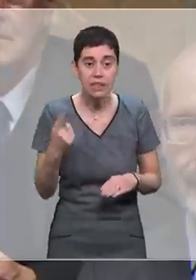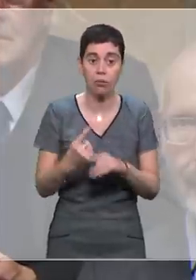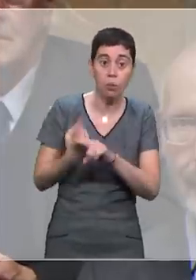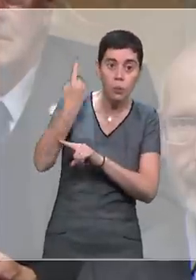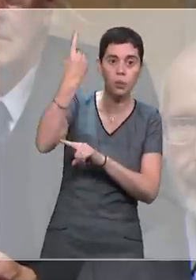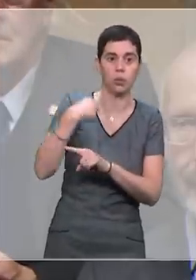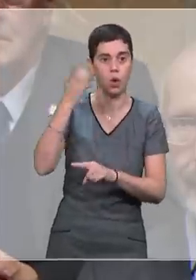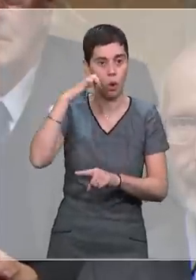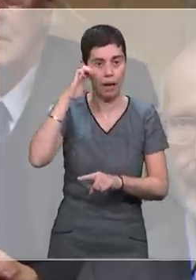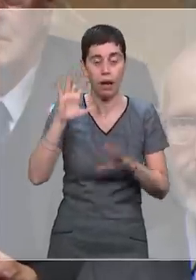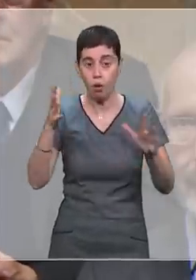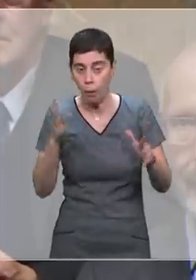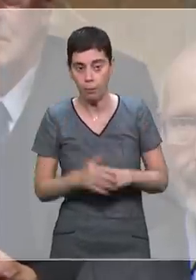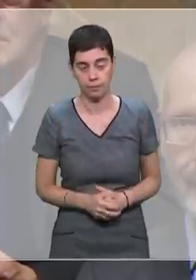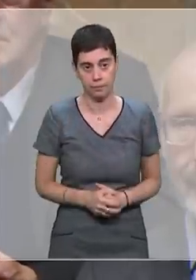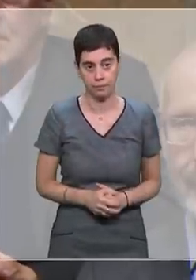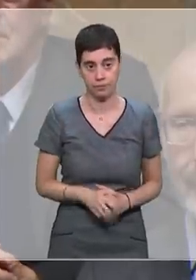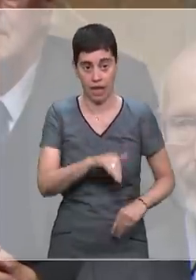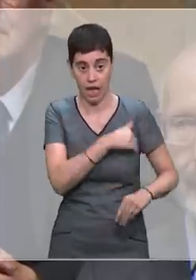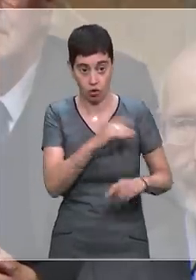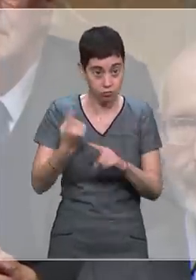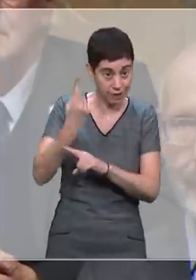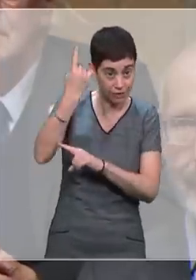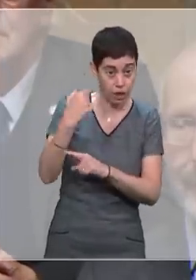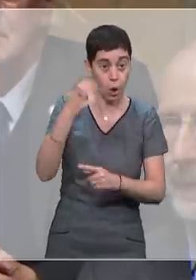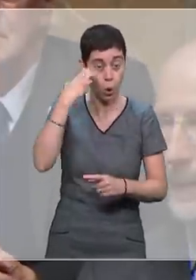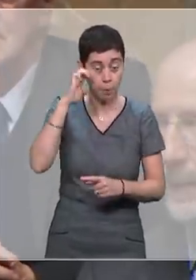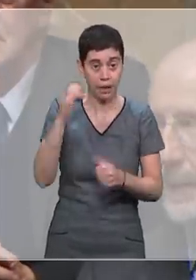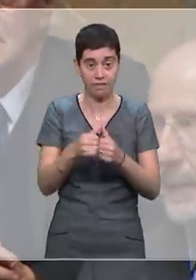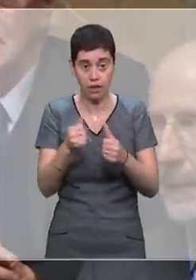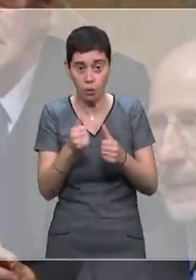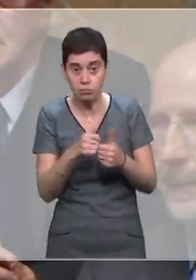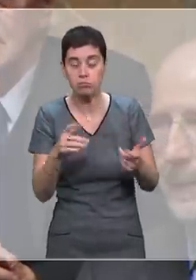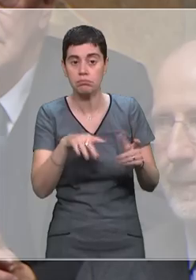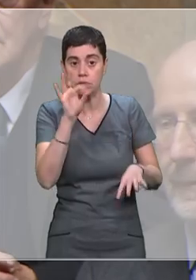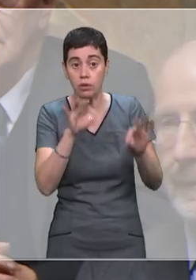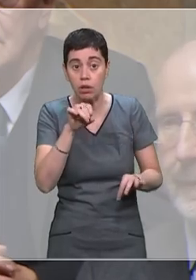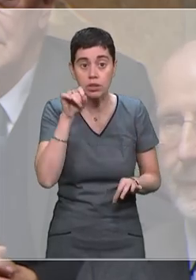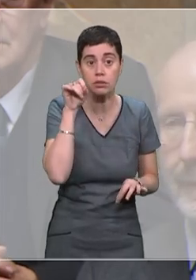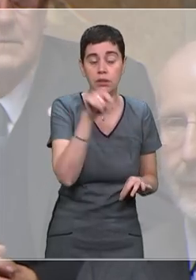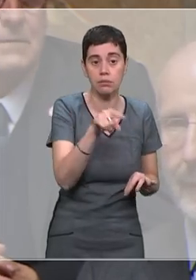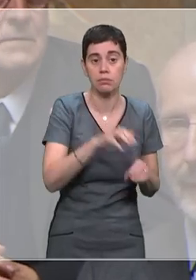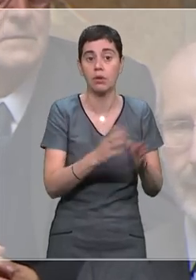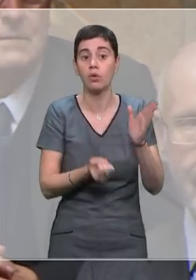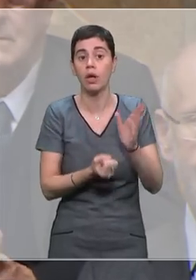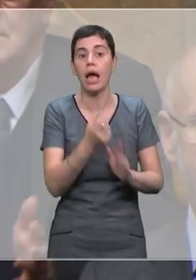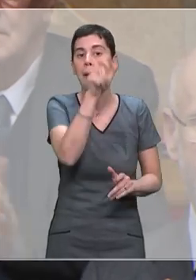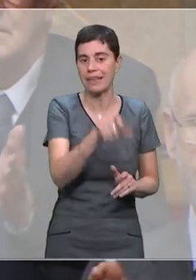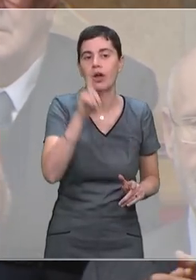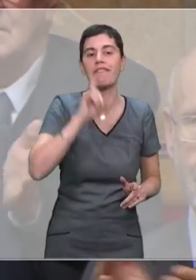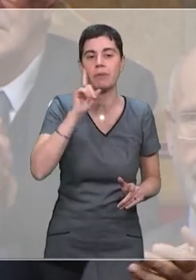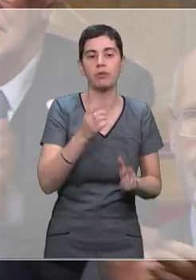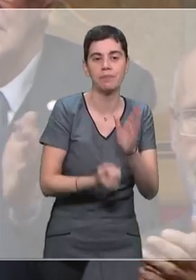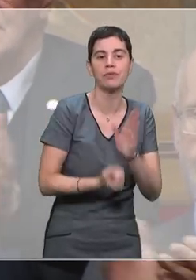européen. À cette occasion, l'Agence spatiale européenne a annoncé la sélection de Sophie Adenau au sein de la nouvelle promotion d'astronautes.